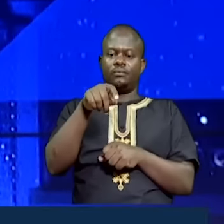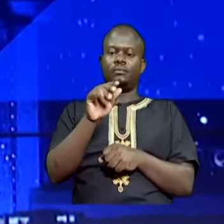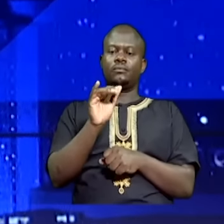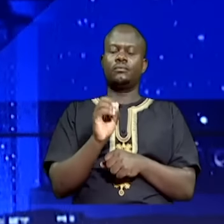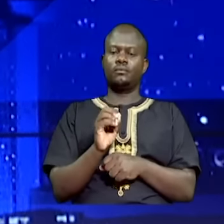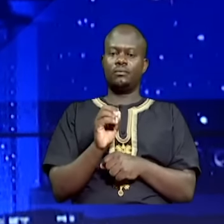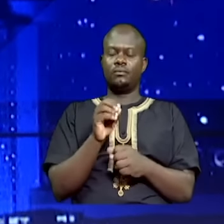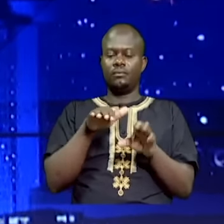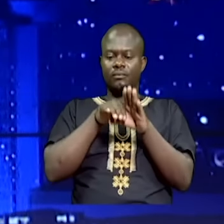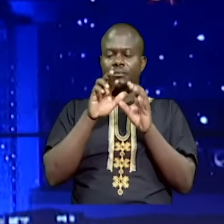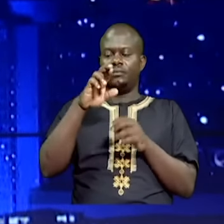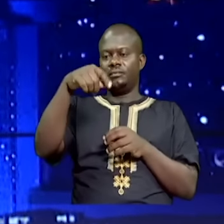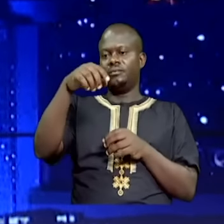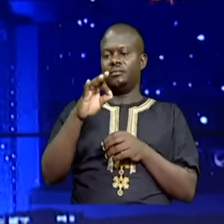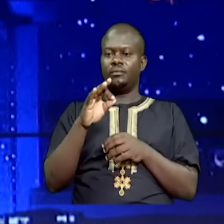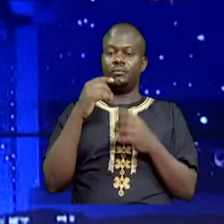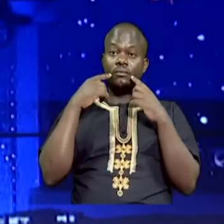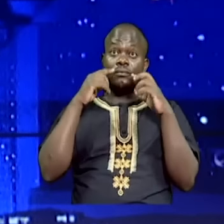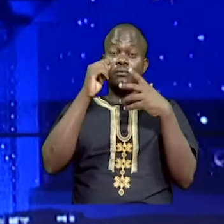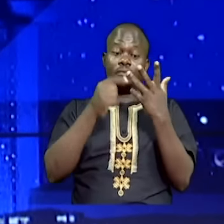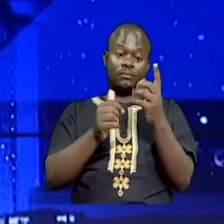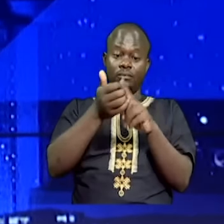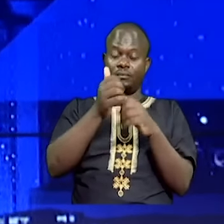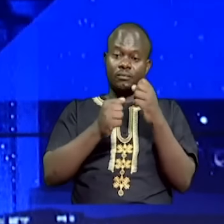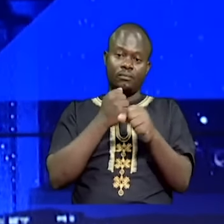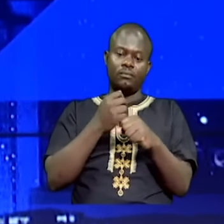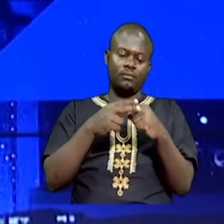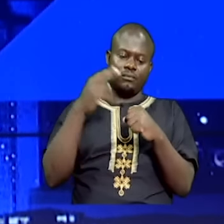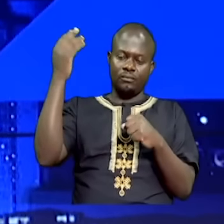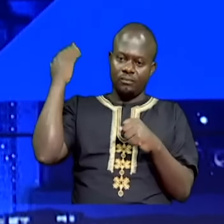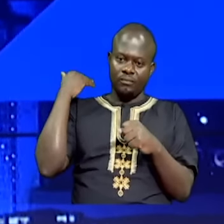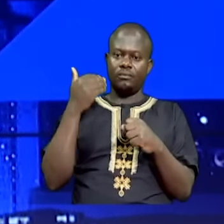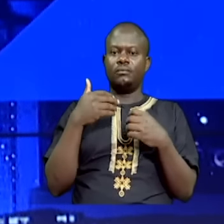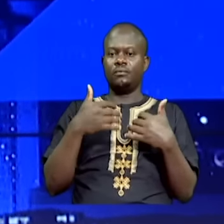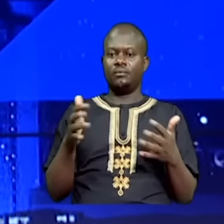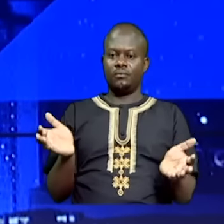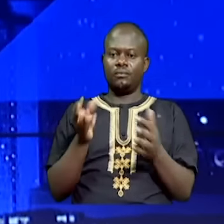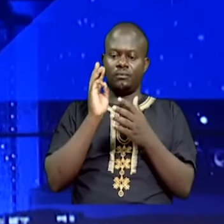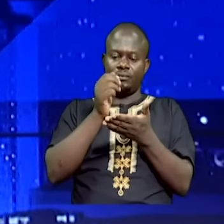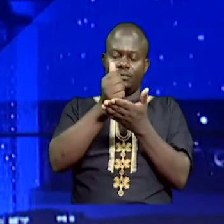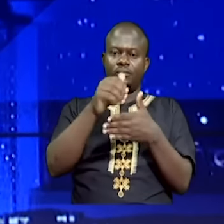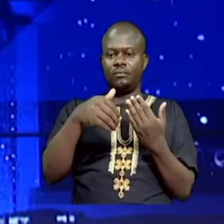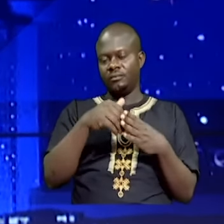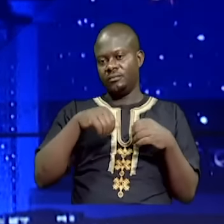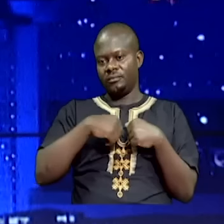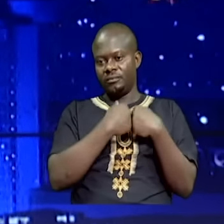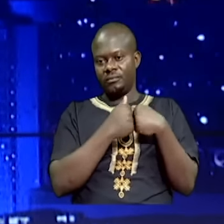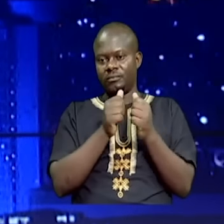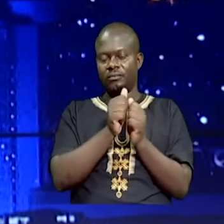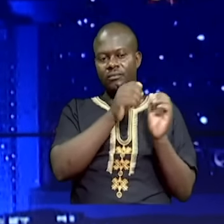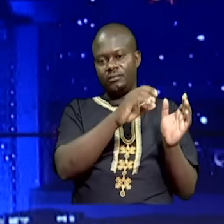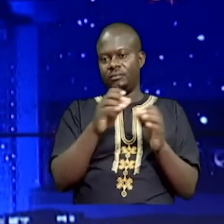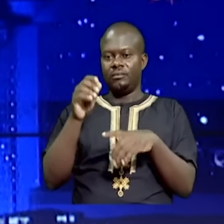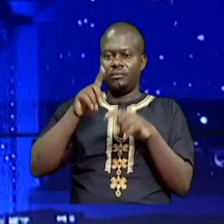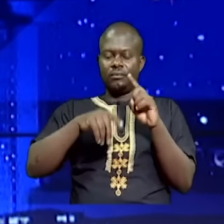ba RPF Inkotanyi bo bavuga ko ibyagezweho mu myaka 7 ishize ari impamba nziza izabafasha mu guhatana n'indi mitwe ya politike